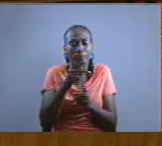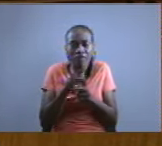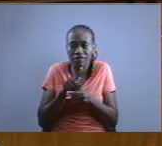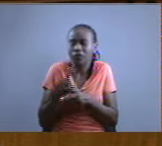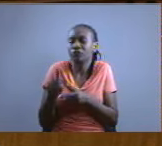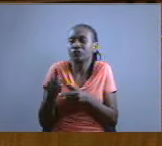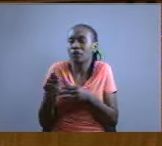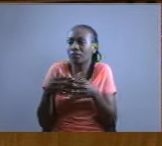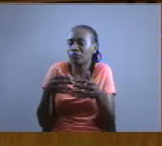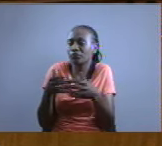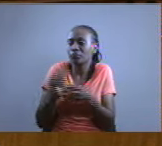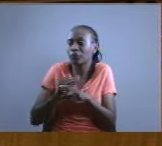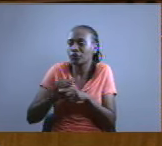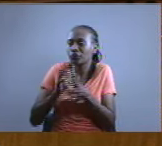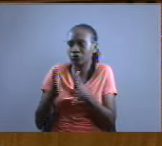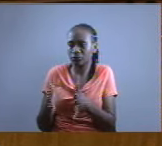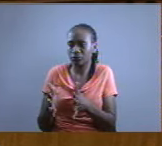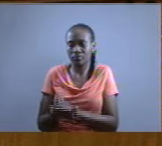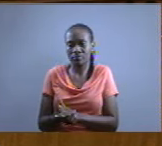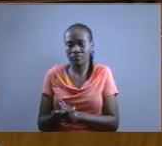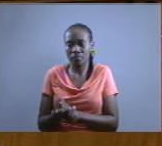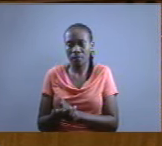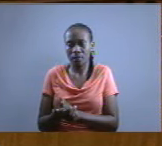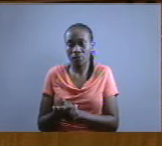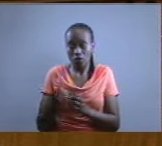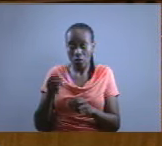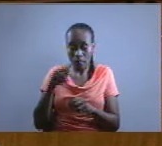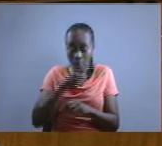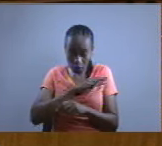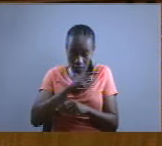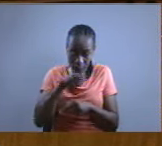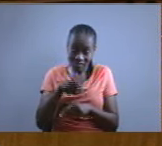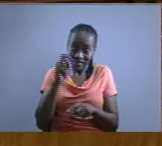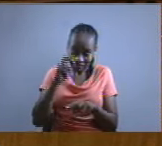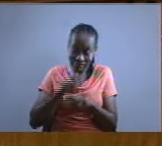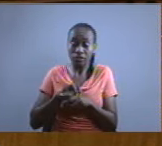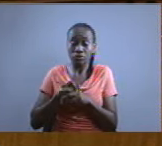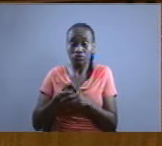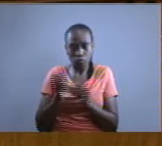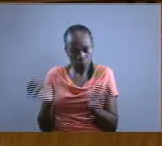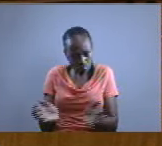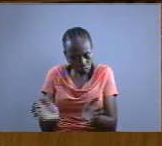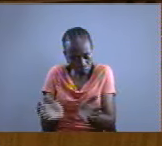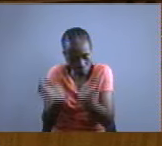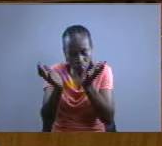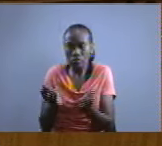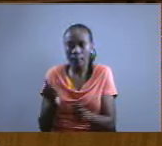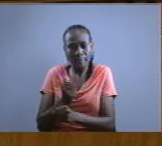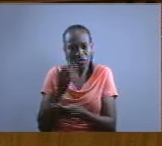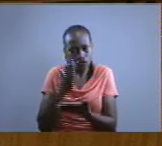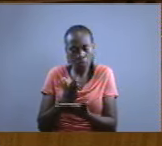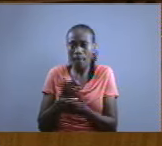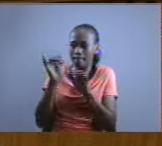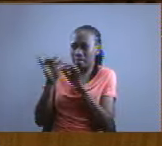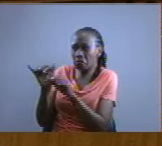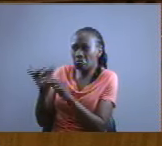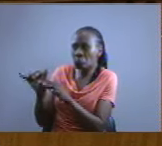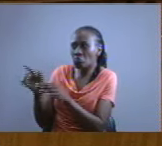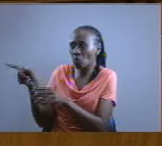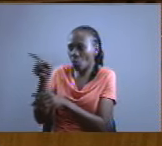die taalsektor te reguleer, om te verseker dat mense wat tolke,